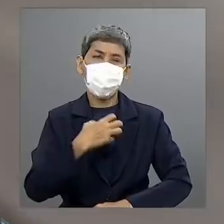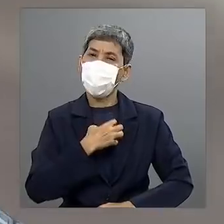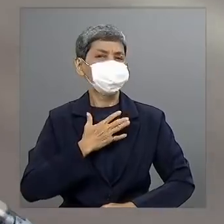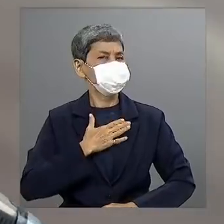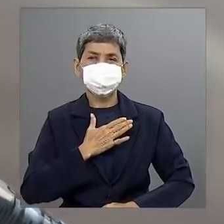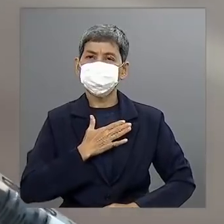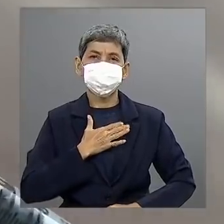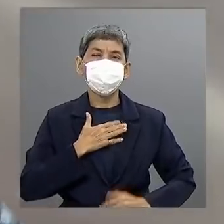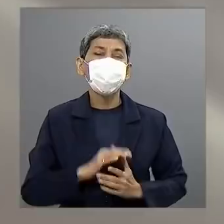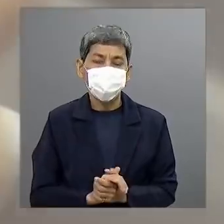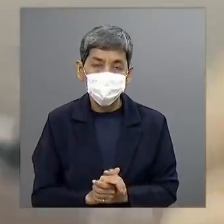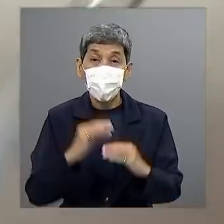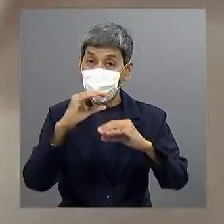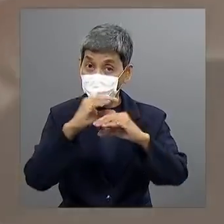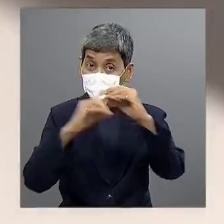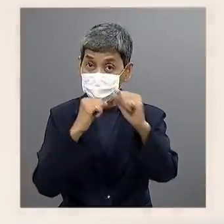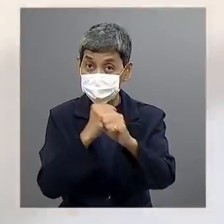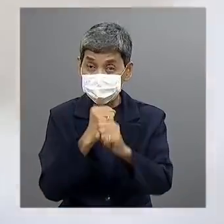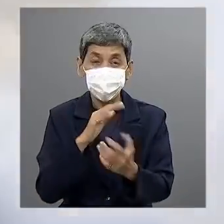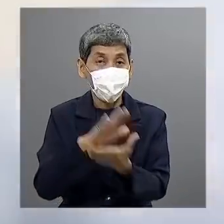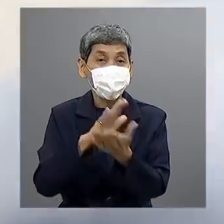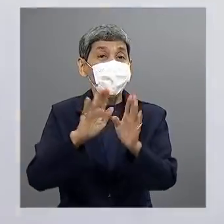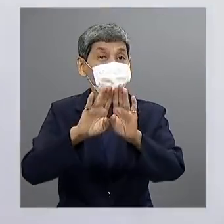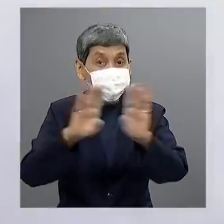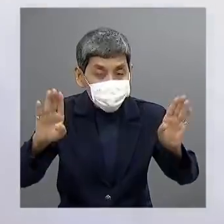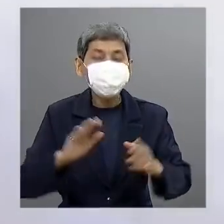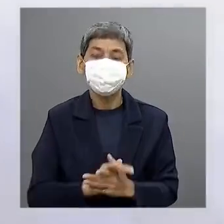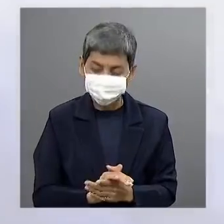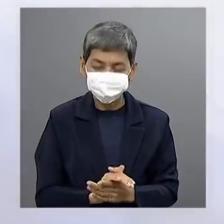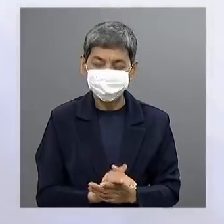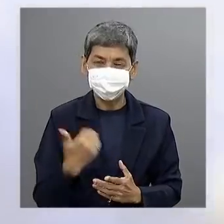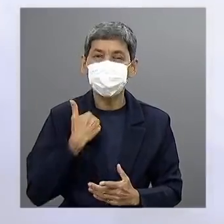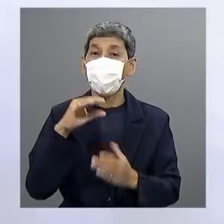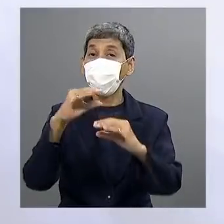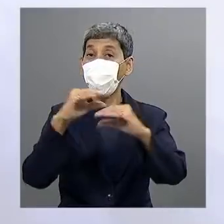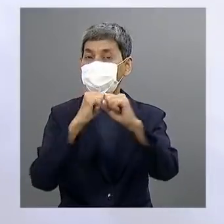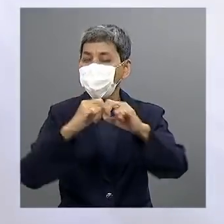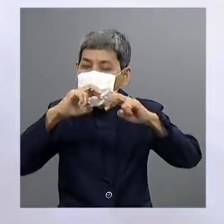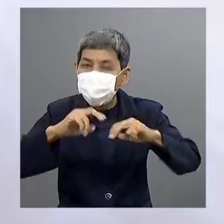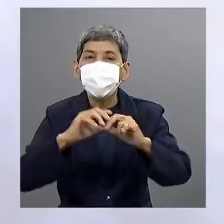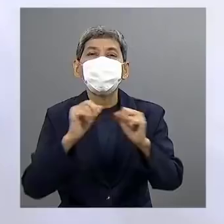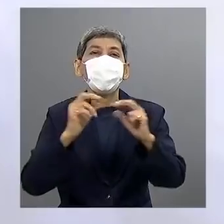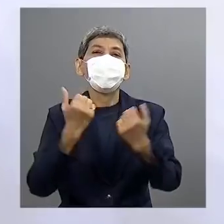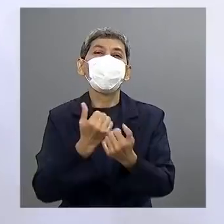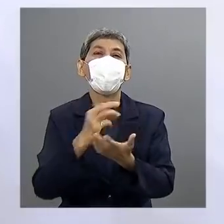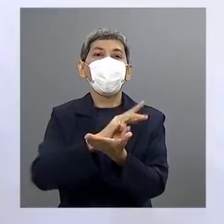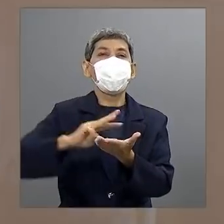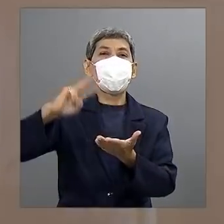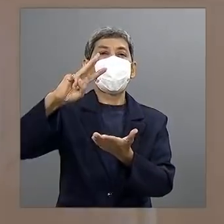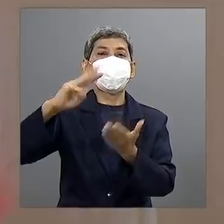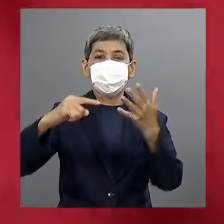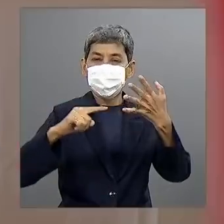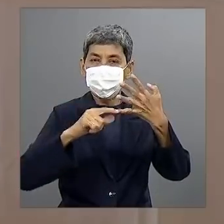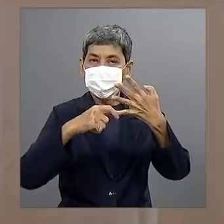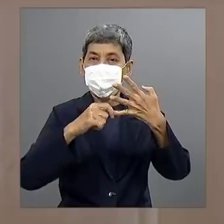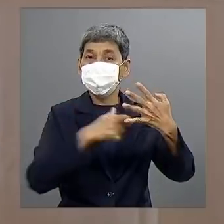ำหรับโครงการ Back to School ในครั้งนี้ย้ำชัดเจนนะคะคุณผู้ชมว่าเป็นโครงการวิจัยของราชวิทยาลัยจุฬาภรณ์หลังจากนี้ราชวิทยาลั